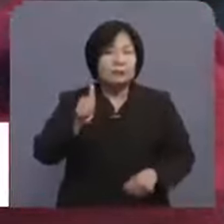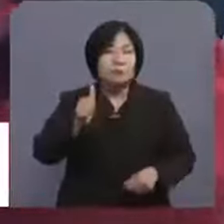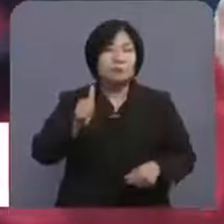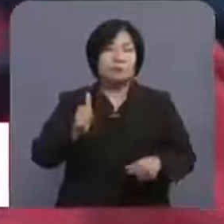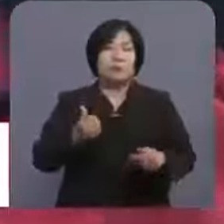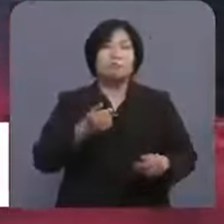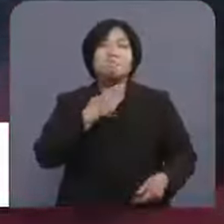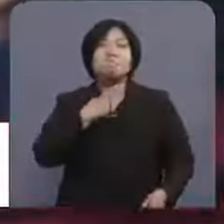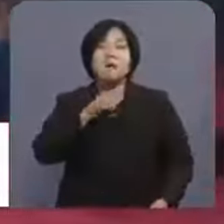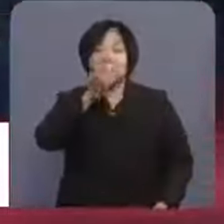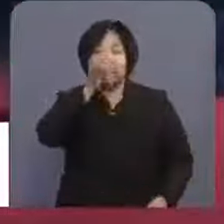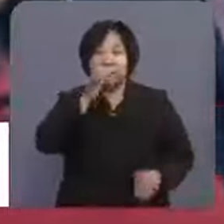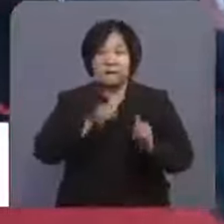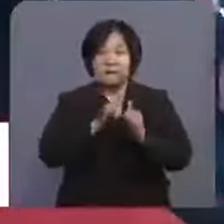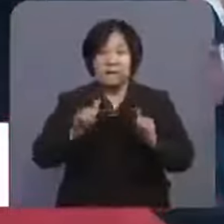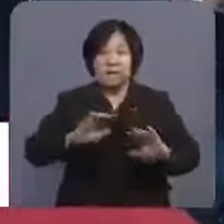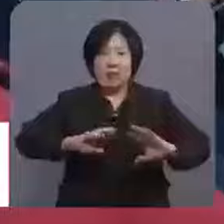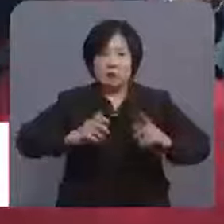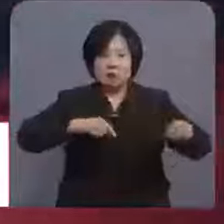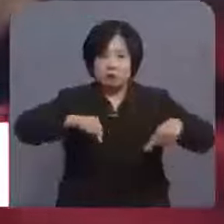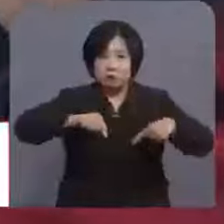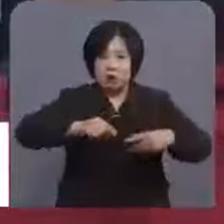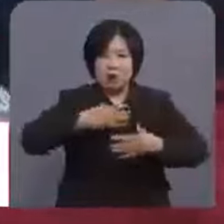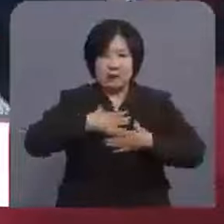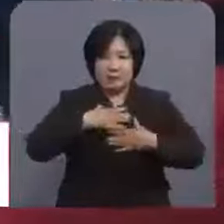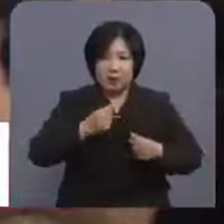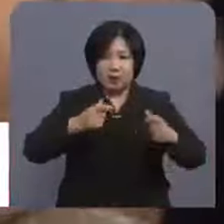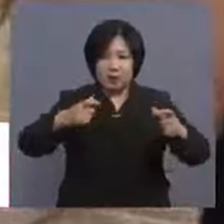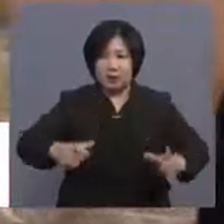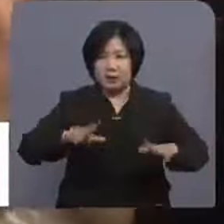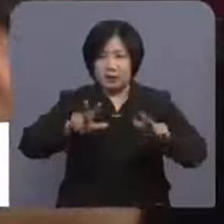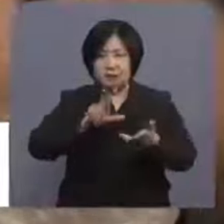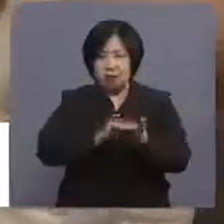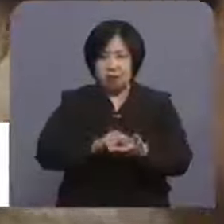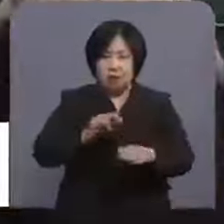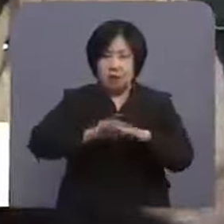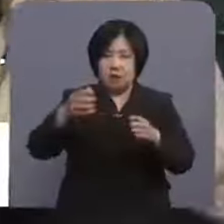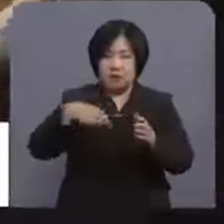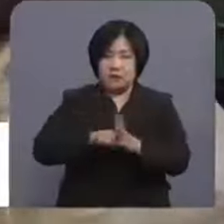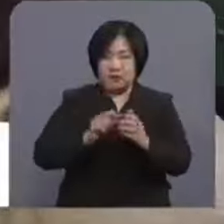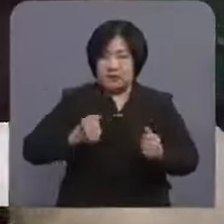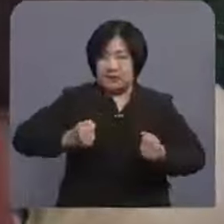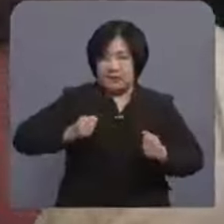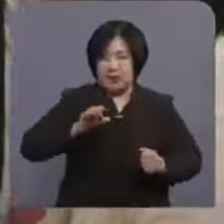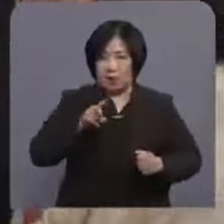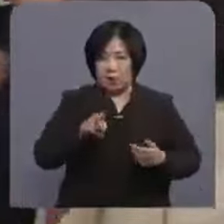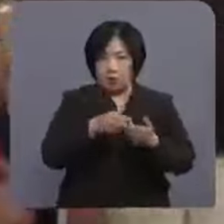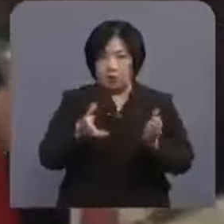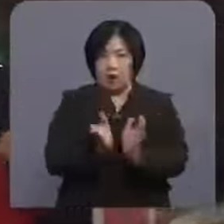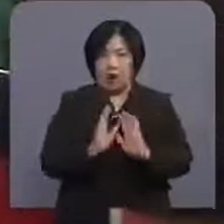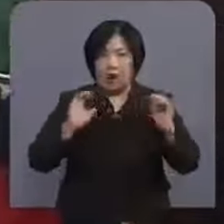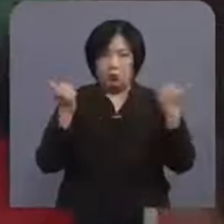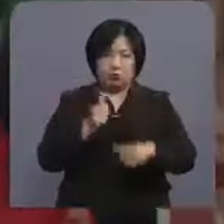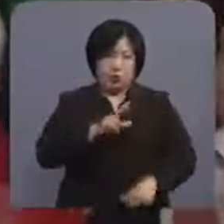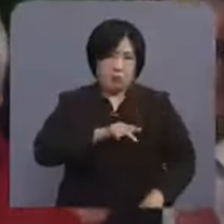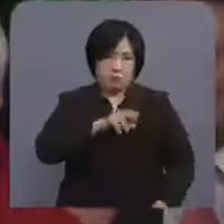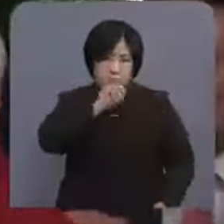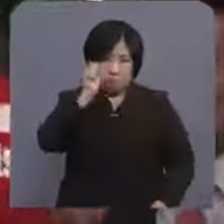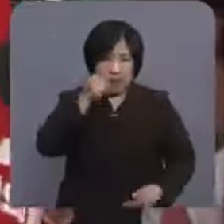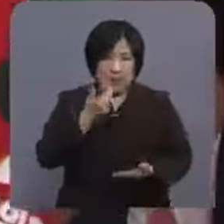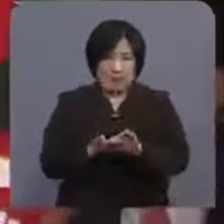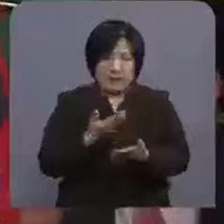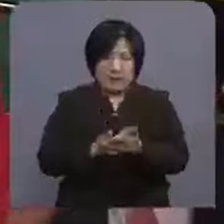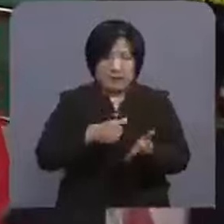출신 후보들도 국정 안정과 함께 지역 현안을 해결할 힘있는 여당 국회의원을 강조하며 유권자